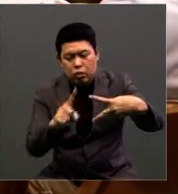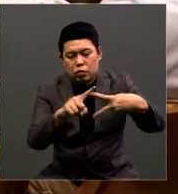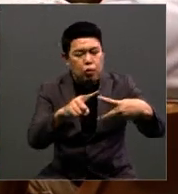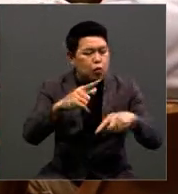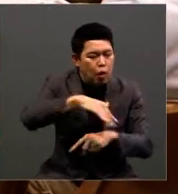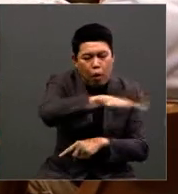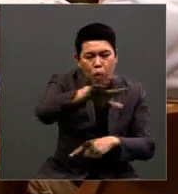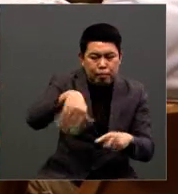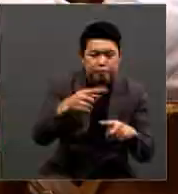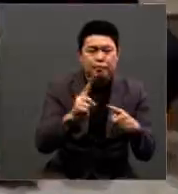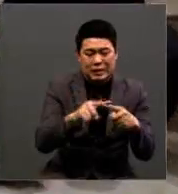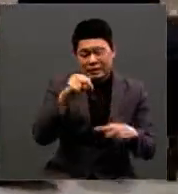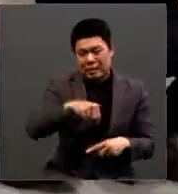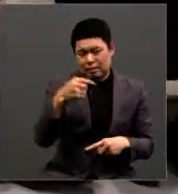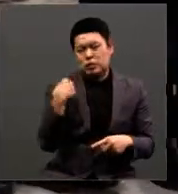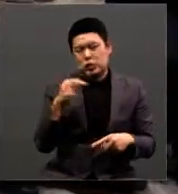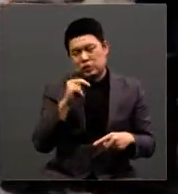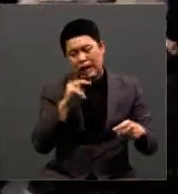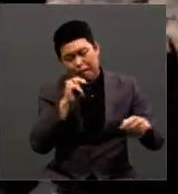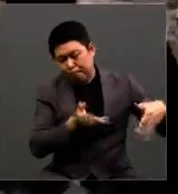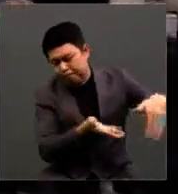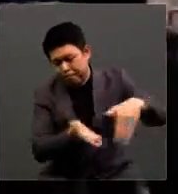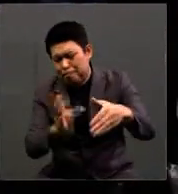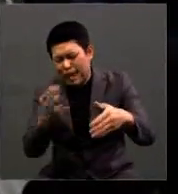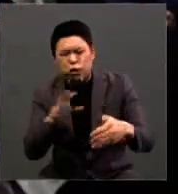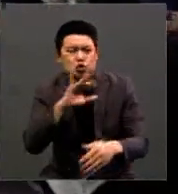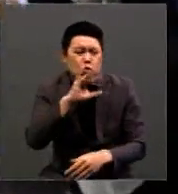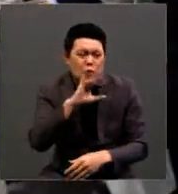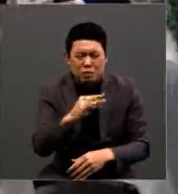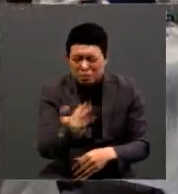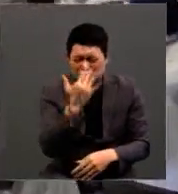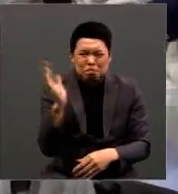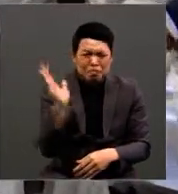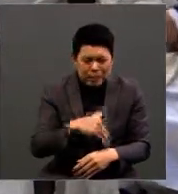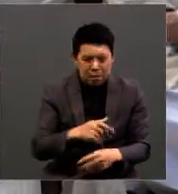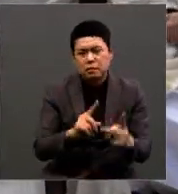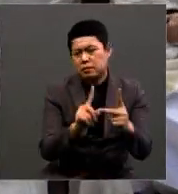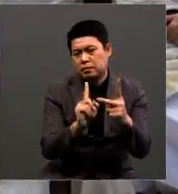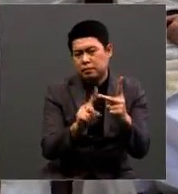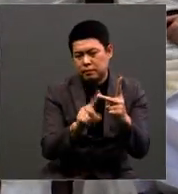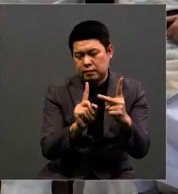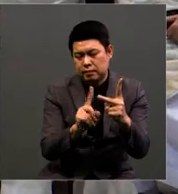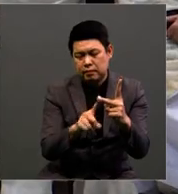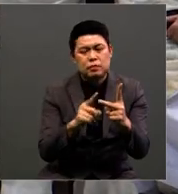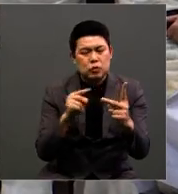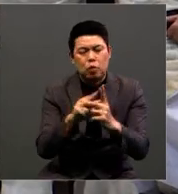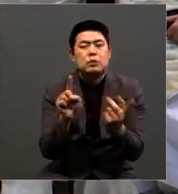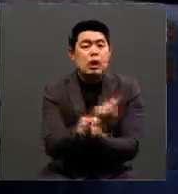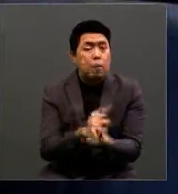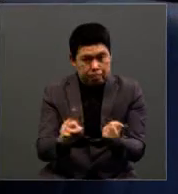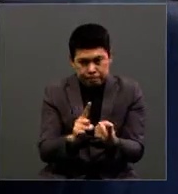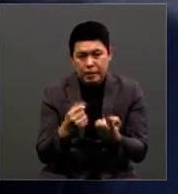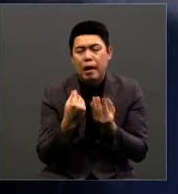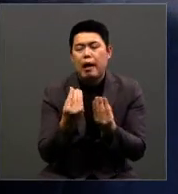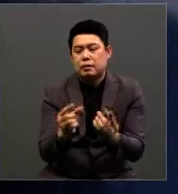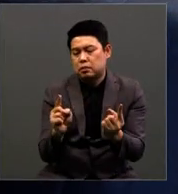กายภาพเนื่องจากว่าในพื้นที่มีคลองเป็นจำนวนมากแต่ว่าสกปรกและส่งกลิ่นเหม็นส่วนอีกมิติหนึ่งก็คือมิติทางด้านสังคมที่ต้องทำ